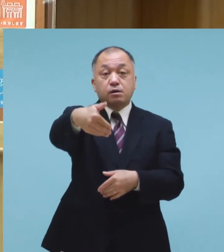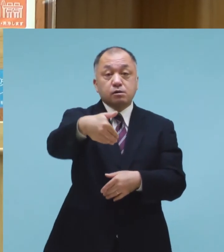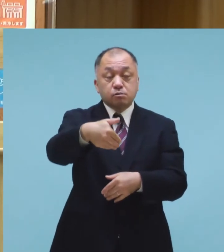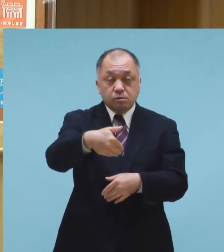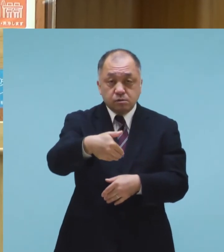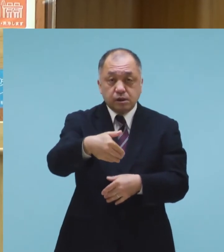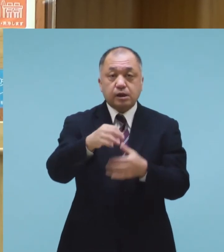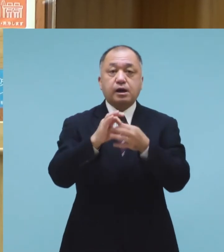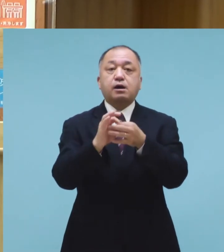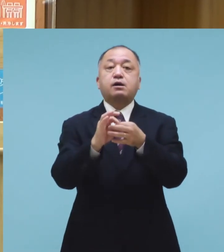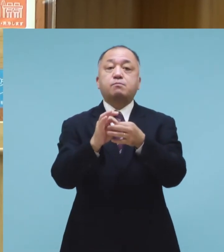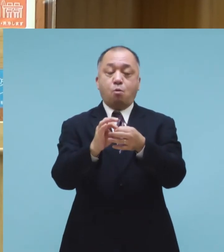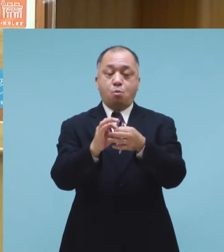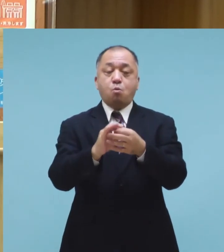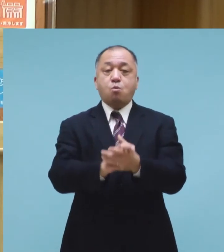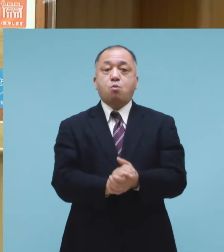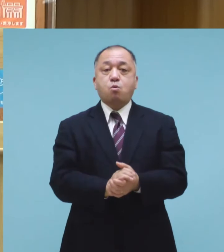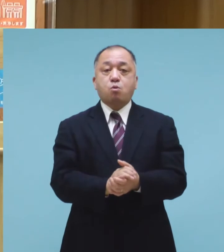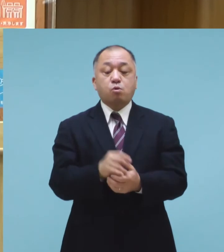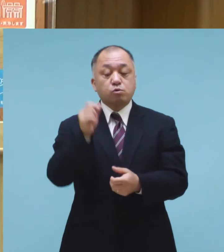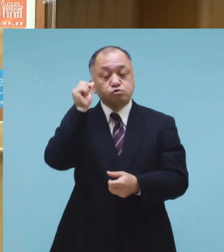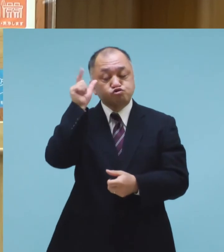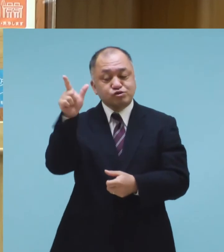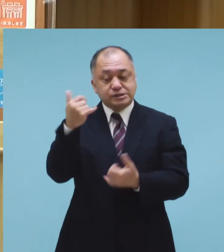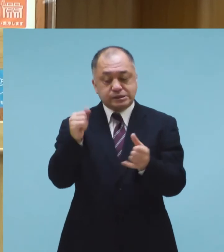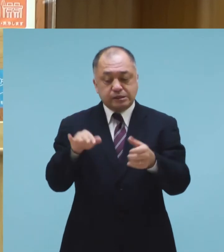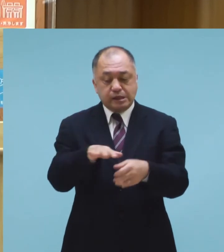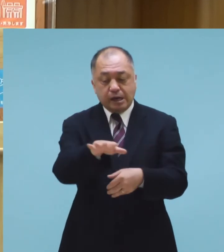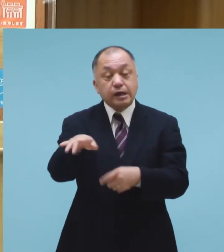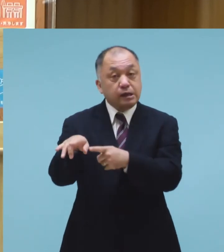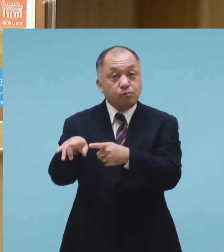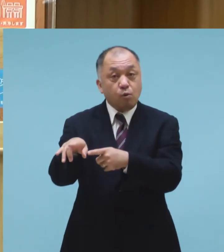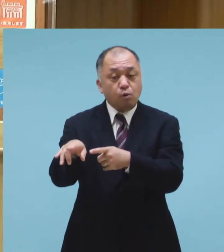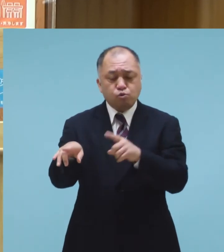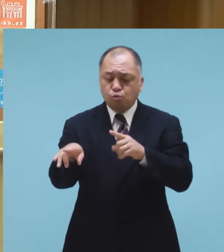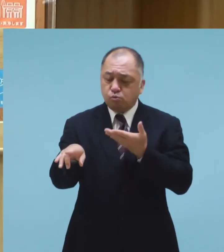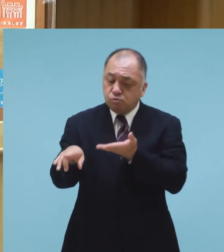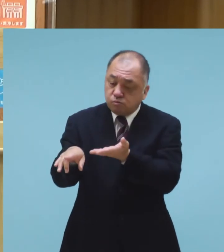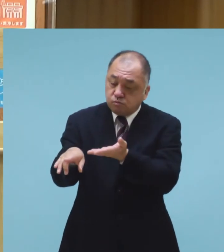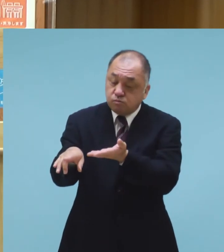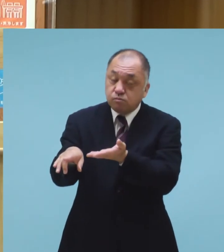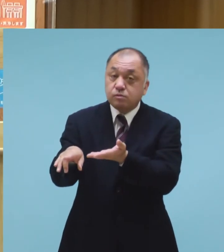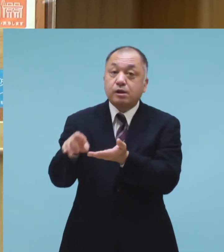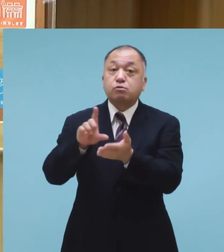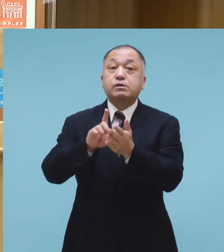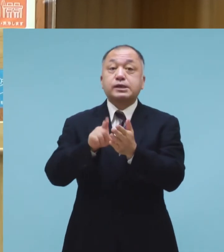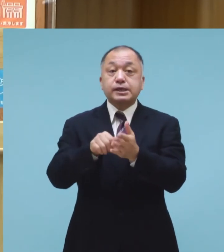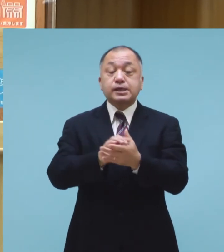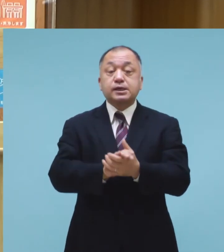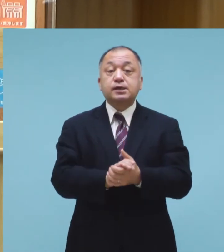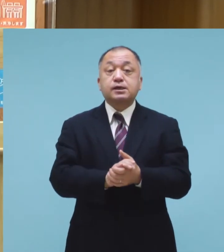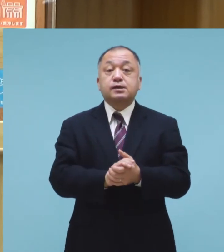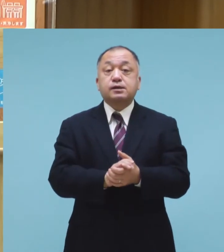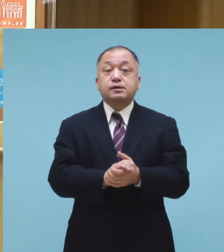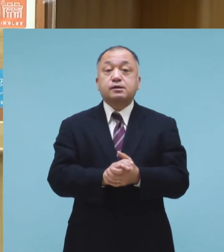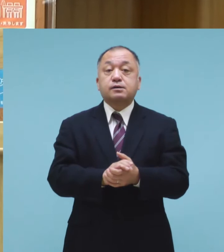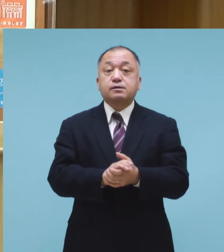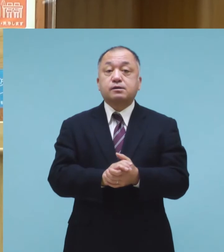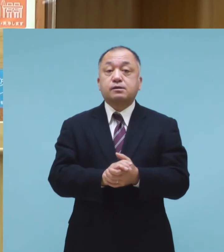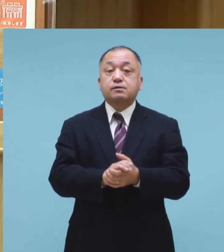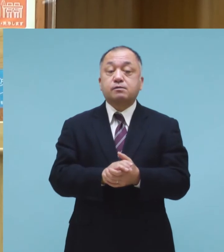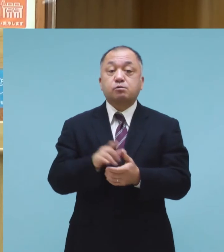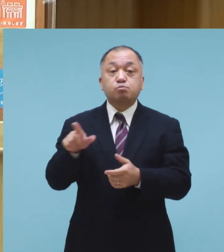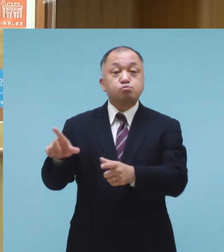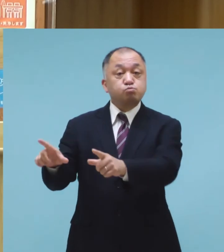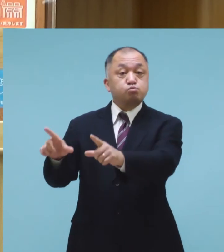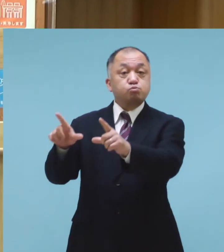ても有識者の中でどうなんだという話がありまして、まあ、有識者の皆さんから、まあ、法的根